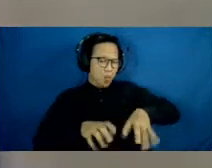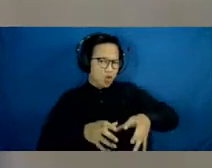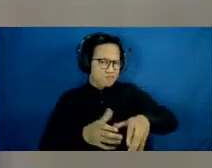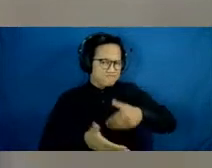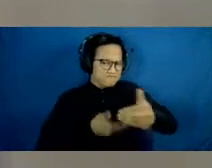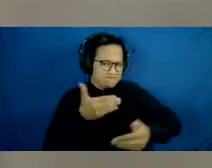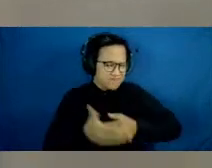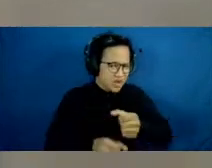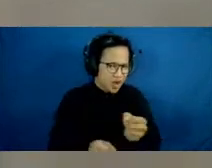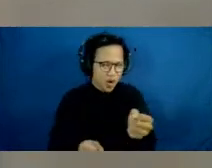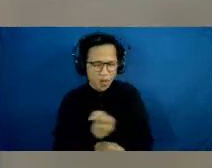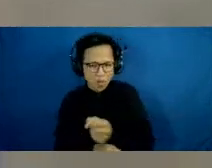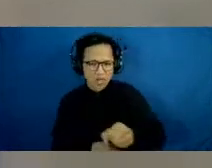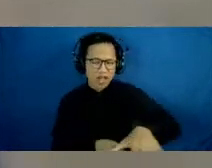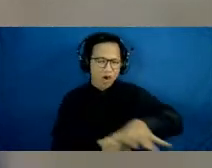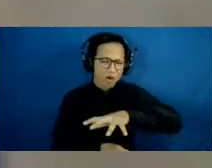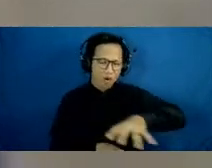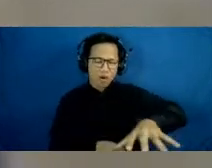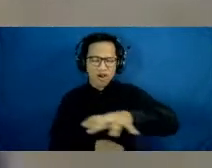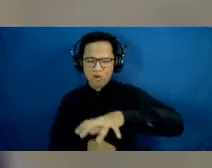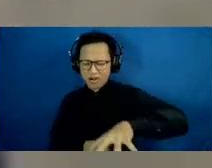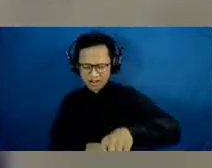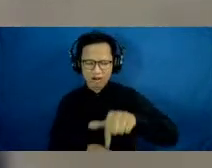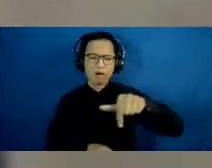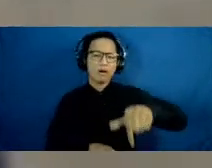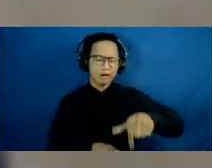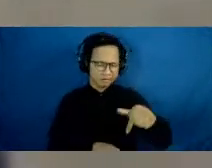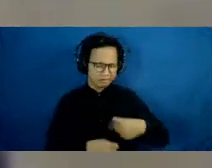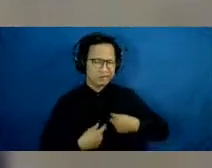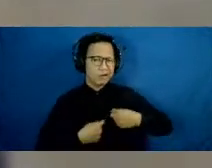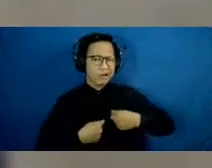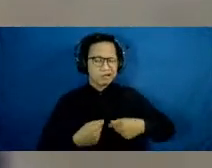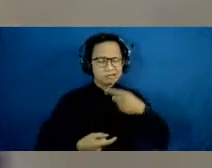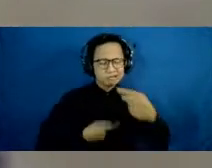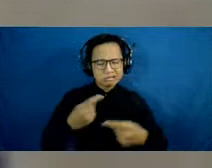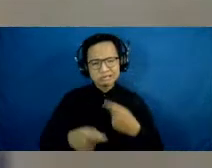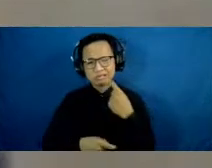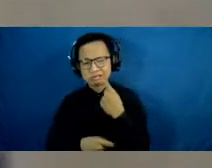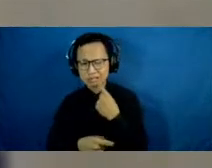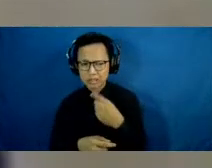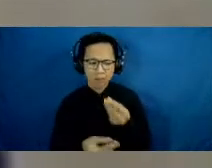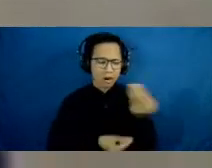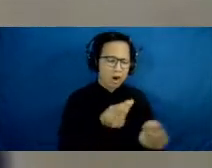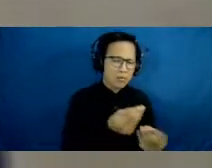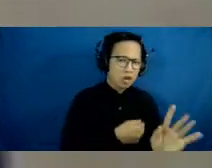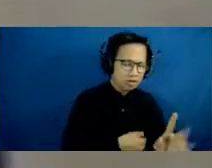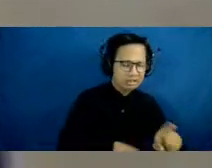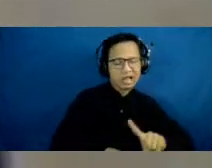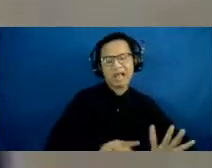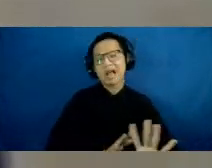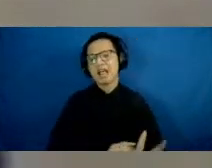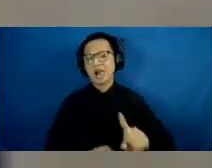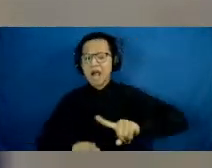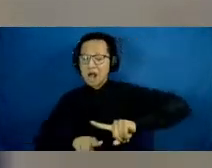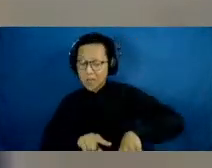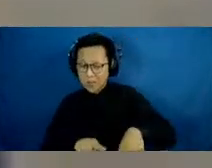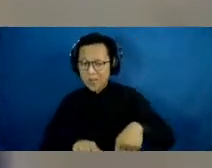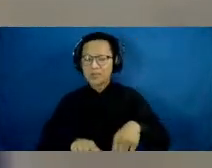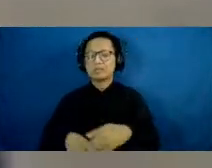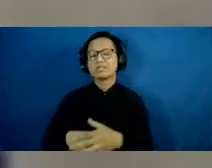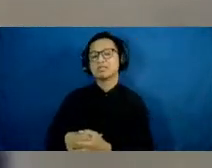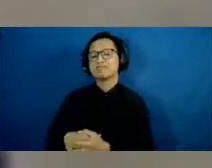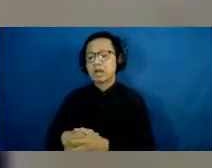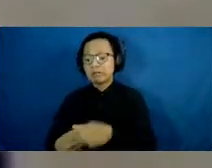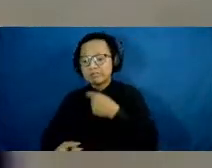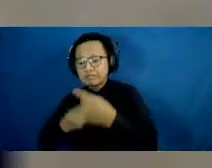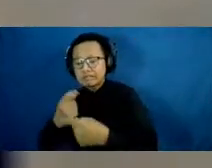gitu ya. Jadi narasi-narasi yang tidak hanya terkait sama sisi marketing tapi juga sisi produksi yang membantu konsumen itu lebih